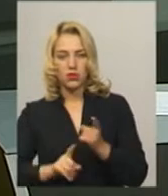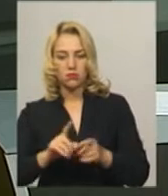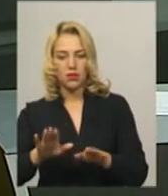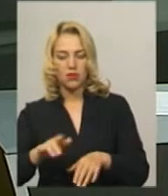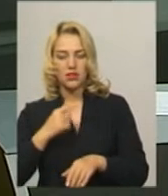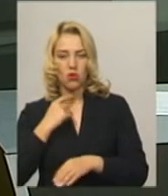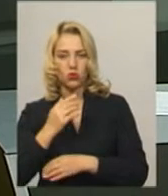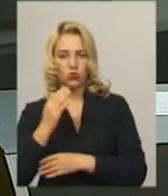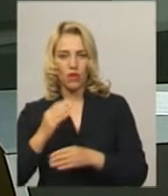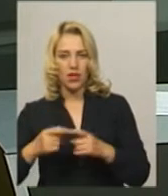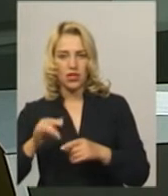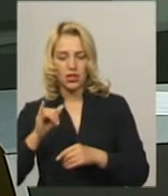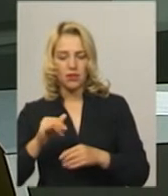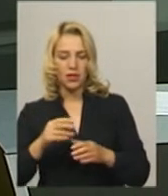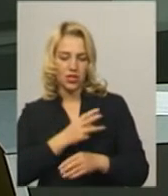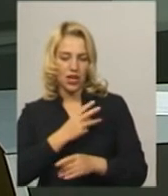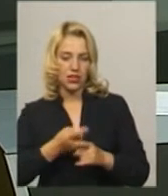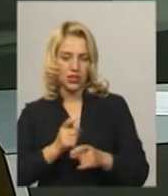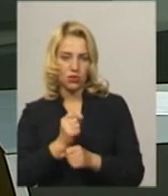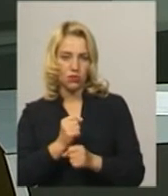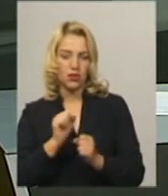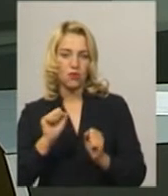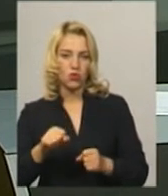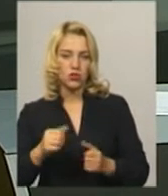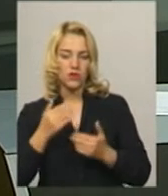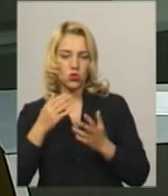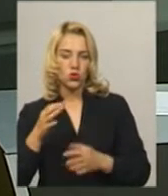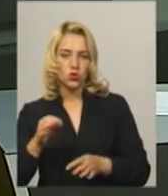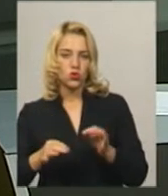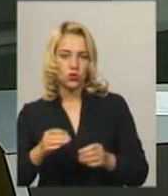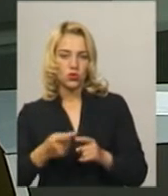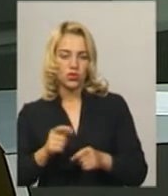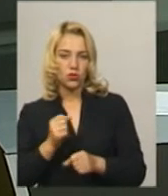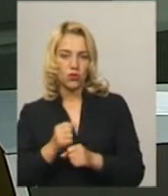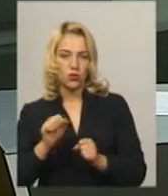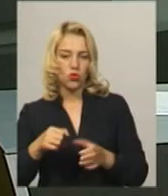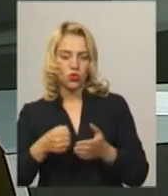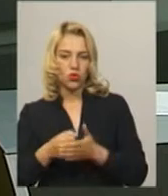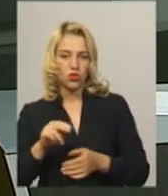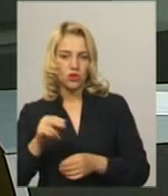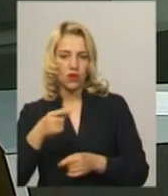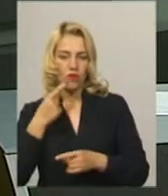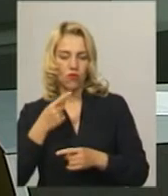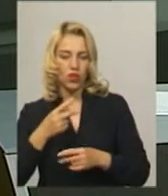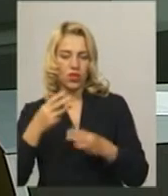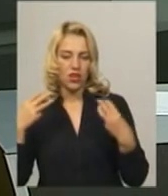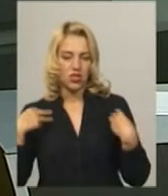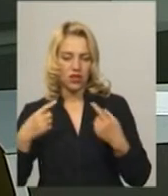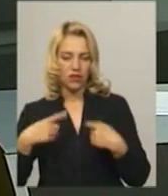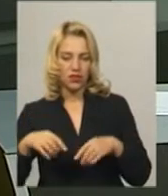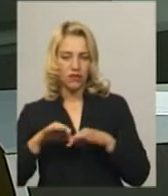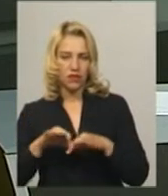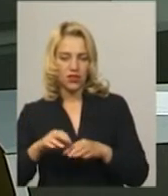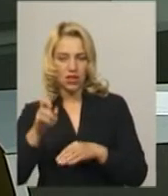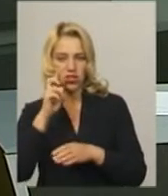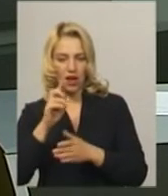голосування та бажає це зробити, має звернутися до суду. Зробити це вони зможуть до четверга. Про це каже начальник відділу ведення Державного